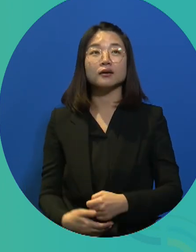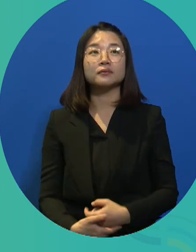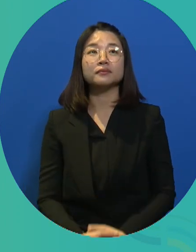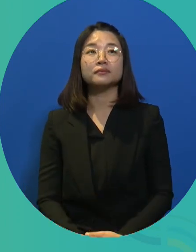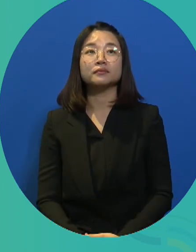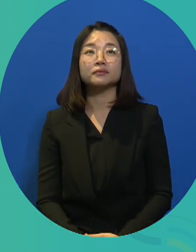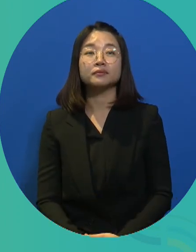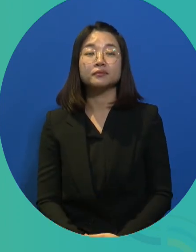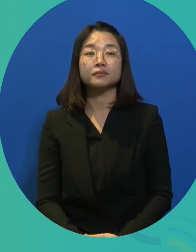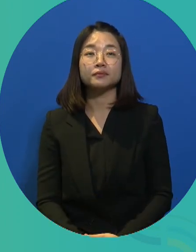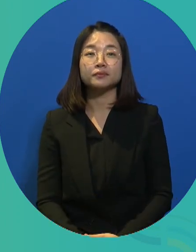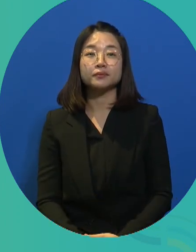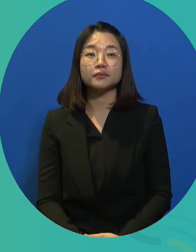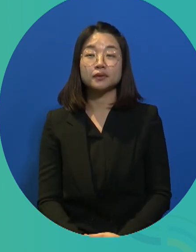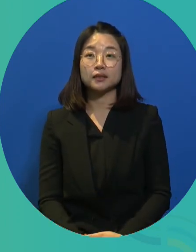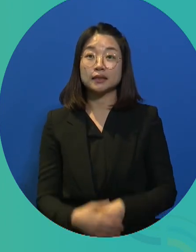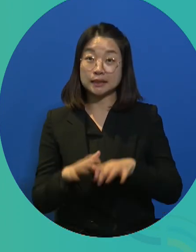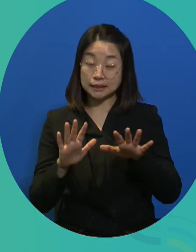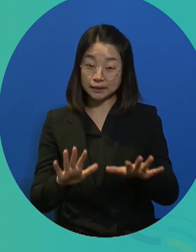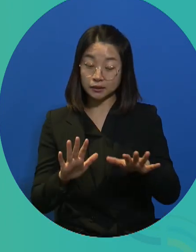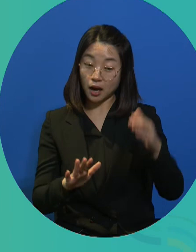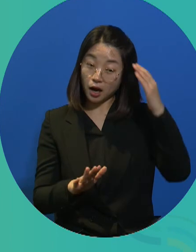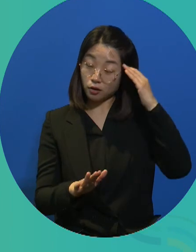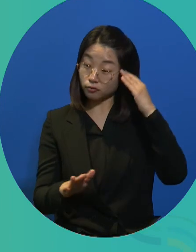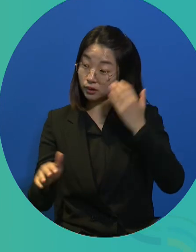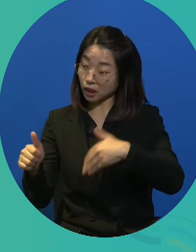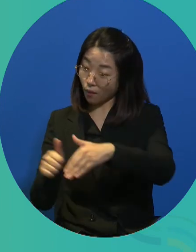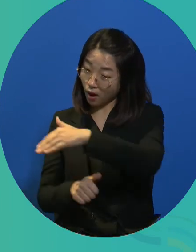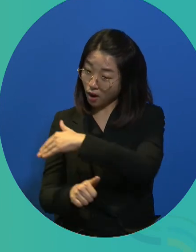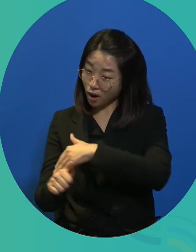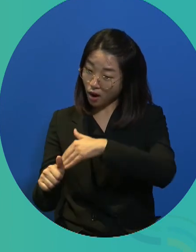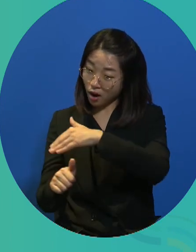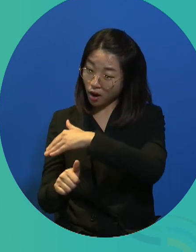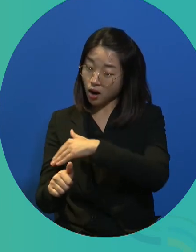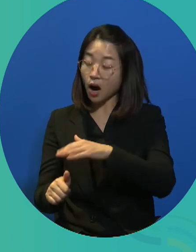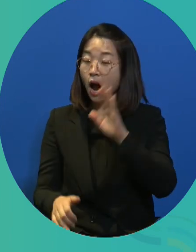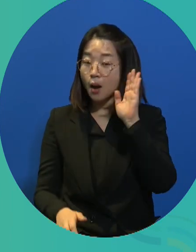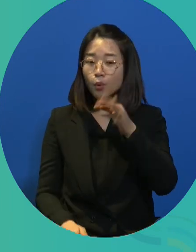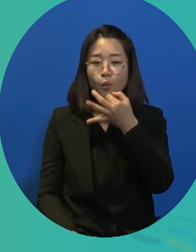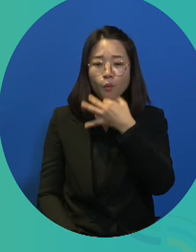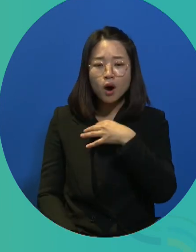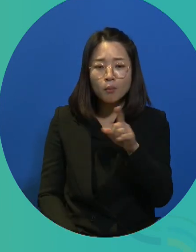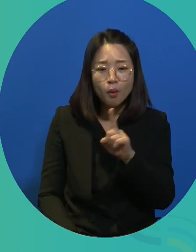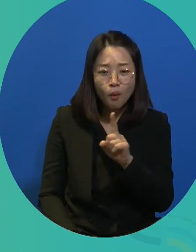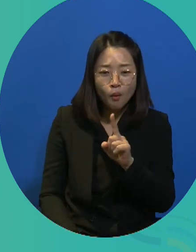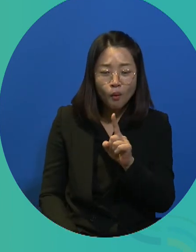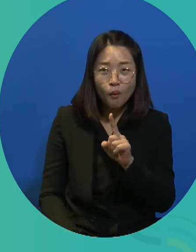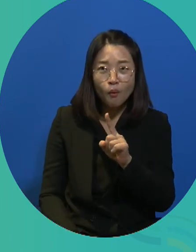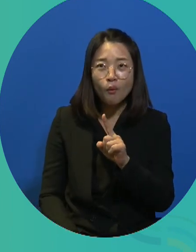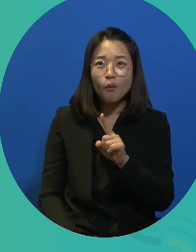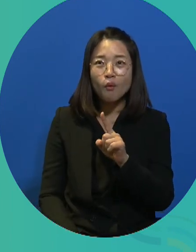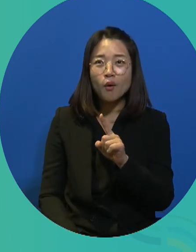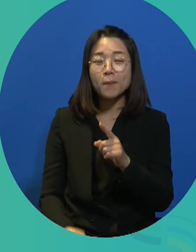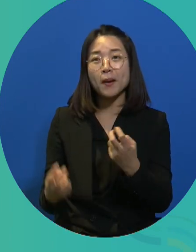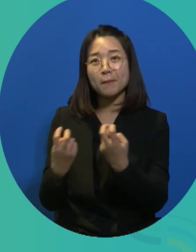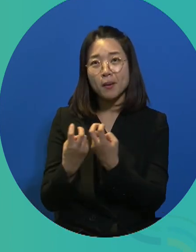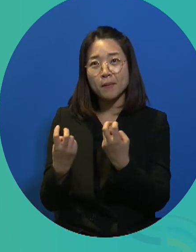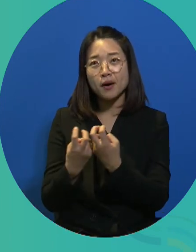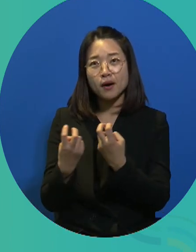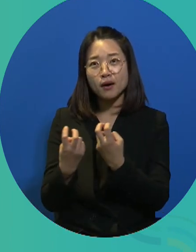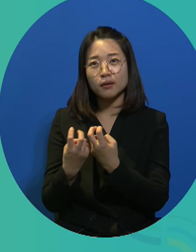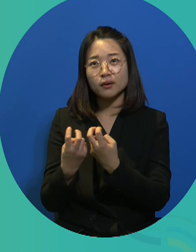때 가장 좀 현실적으로 가능성이 높고 또 실효성이 높은 방안은